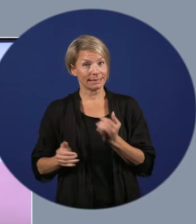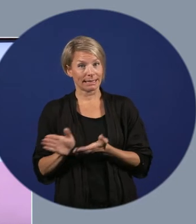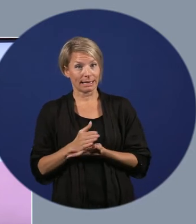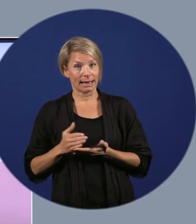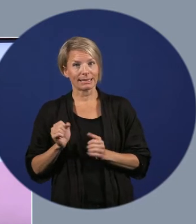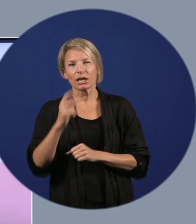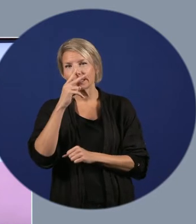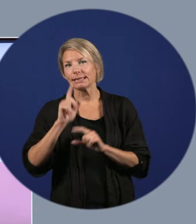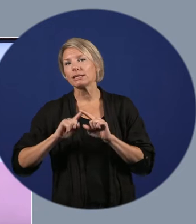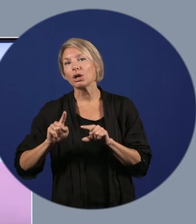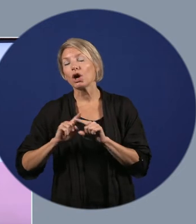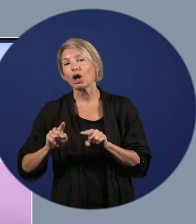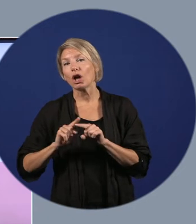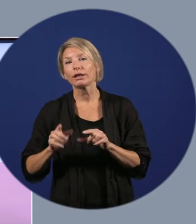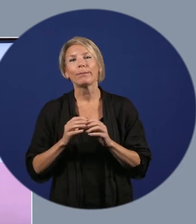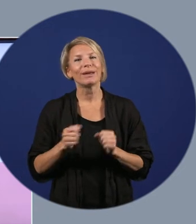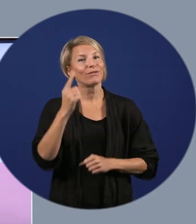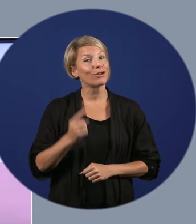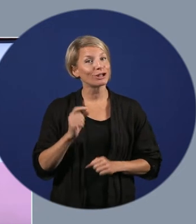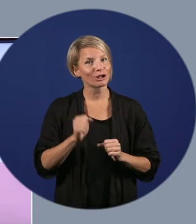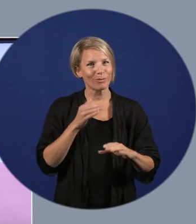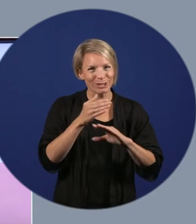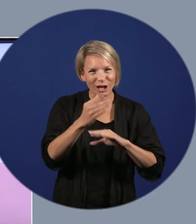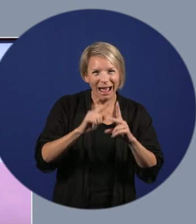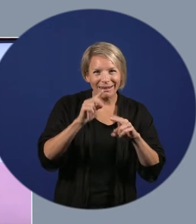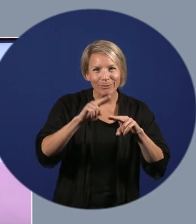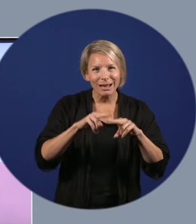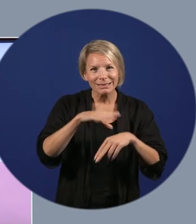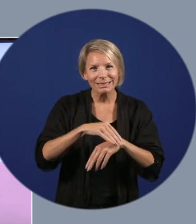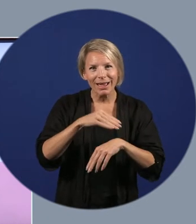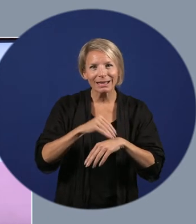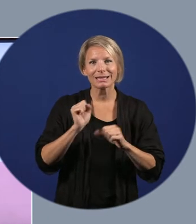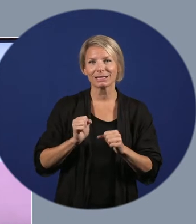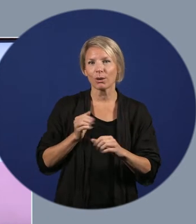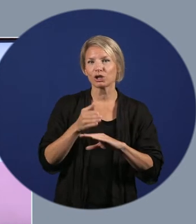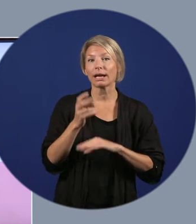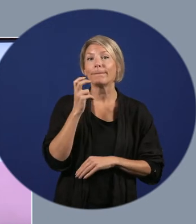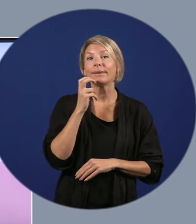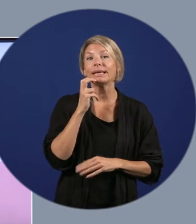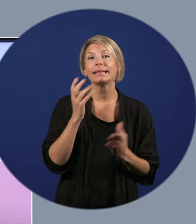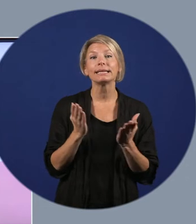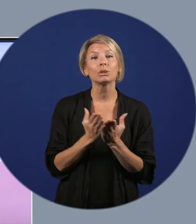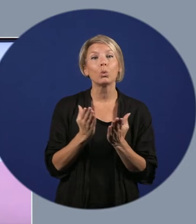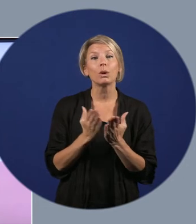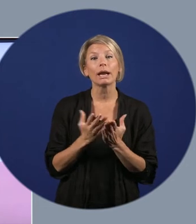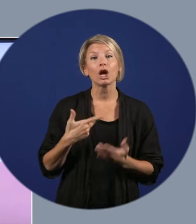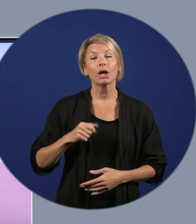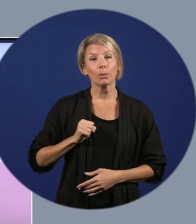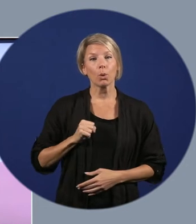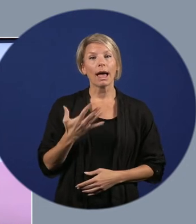få se snart, men vi ska ut i landet igen. För vi ska besöka Birgittaskolan i Örebro, som